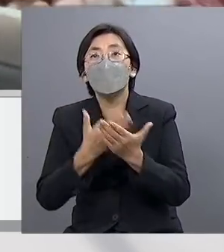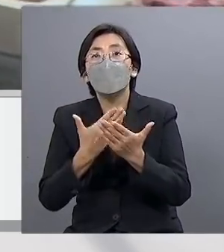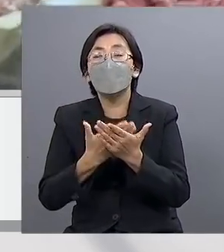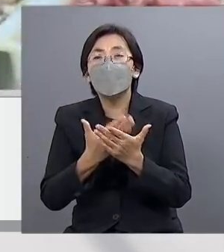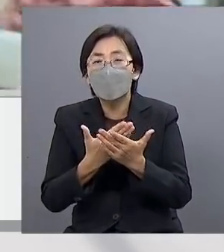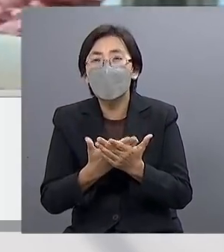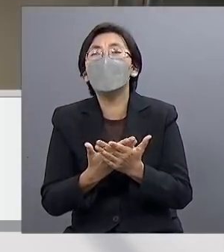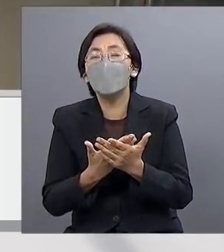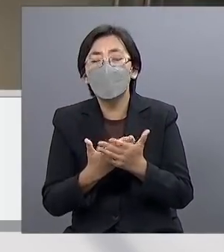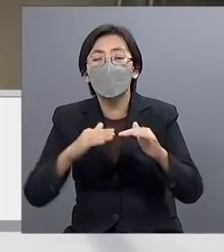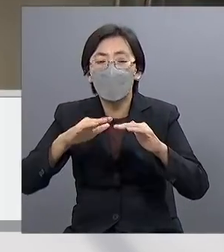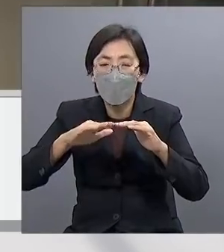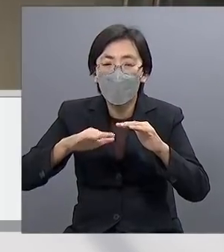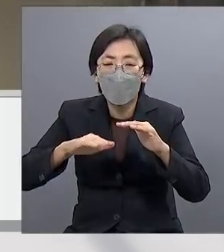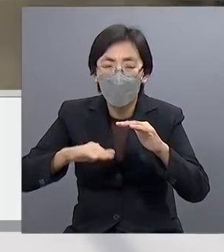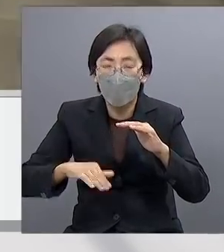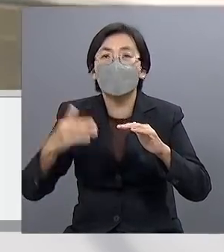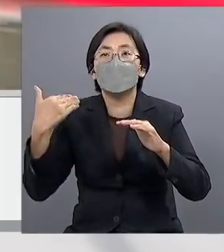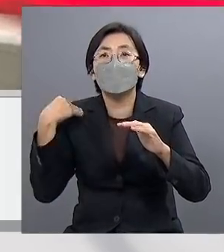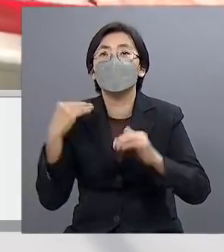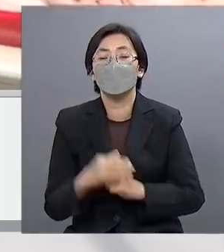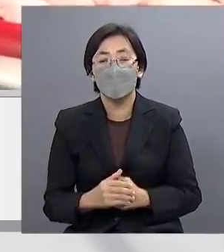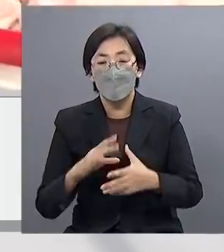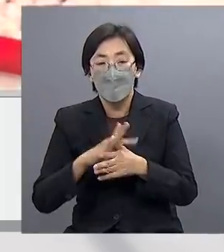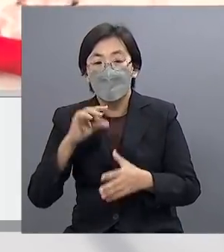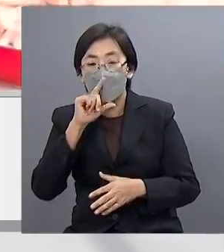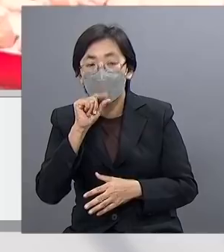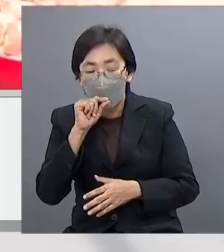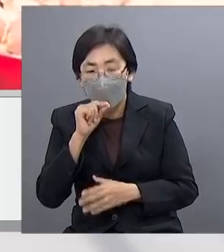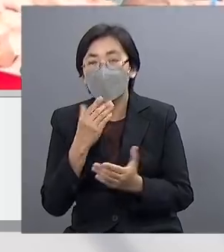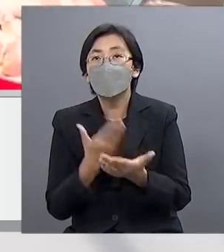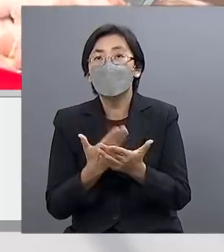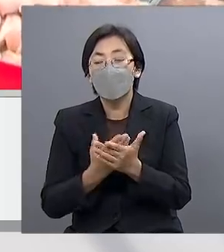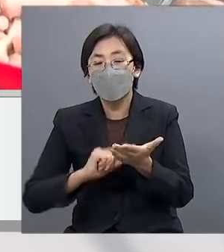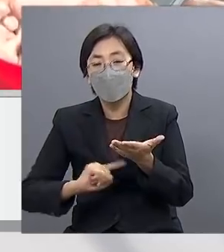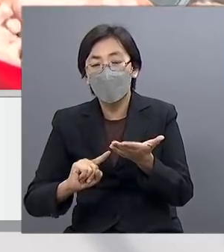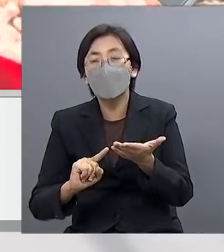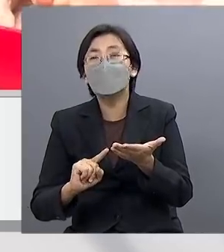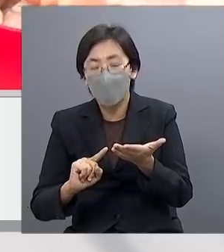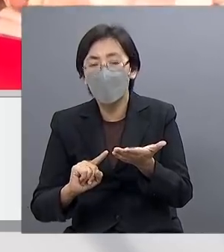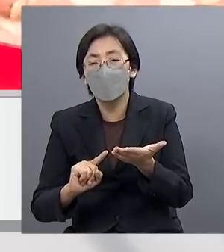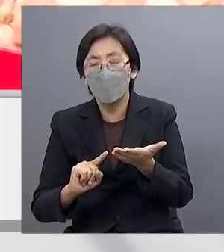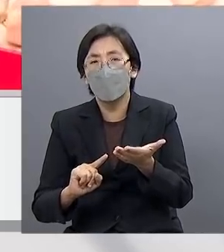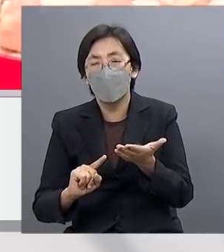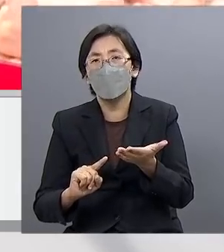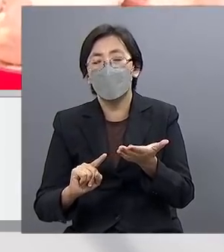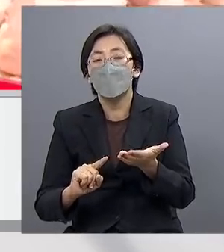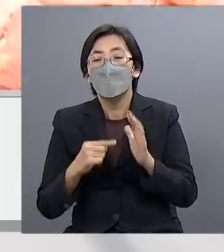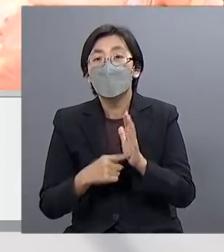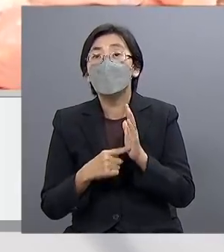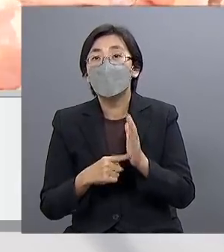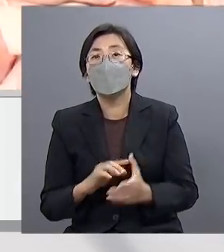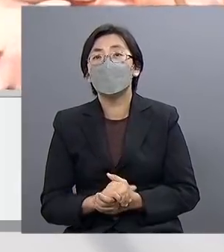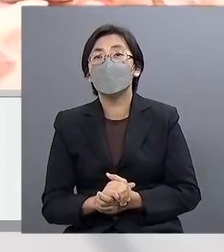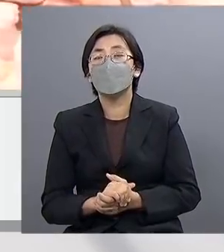ามีโอกาสจะลดลงอีกค่ะเนื้อไก่เนี่ยนะคะราคาก็อยู่ในการกำกับดูแลอยู่นะคะอย่างเช่นตัวน่องเนี่ยอยู่ที่